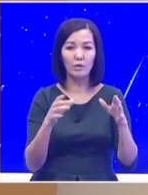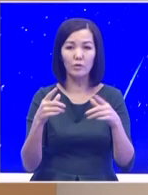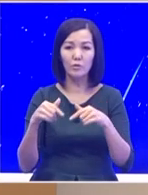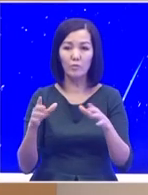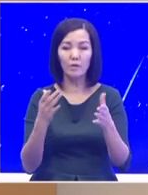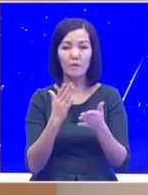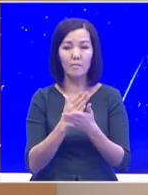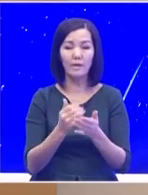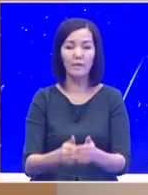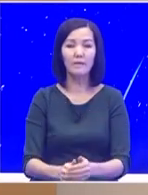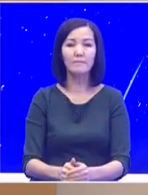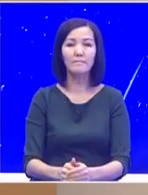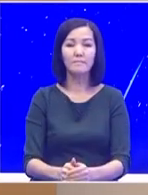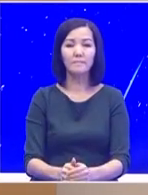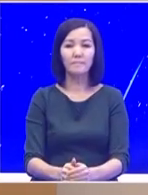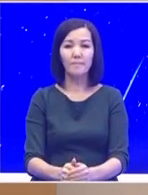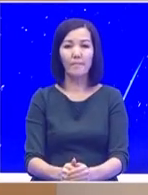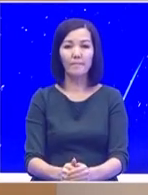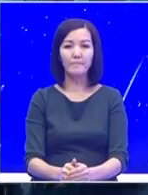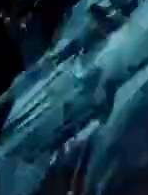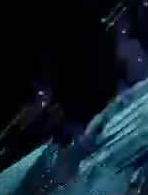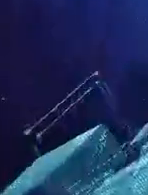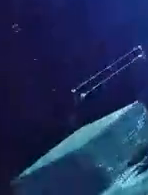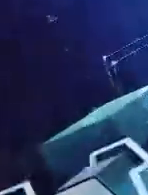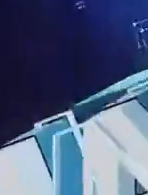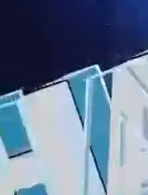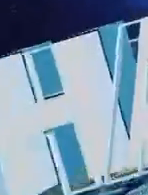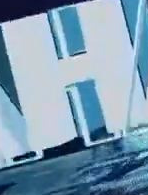Меруерт Қыдырбайқызы, Абзал Нүсіп, Жетісу телеарнасы.